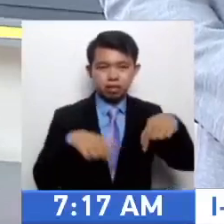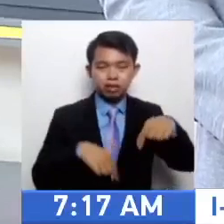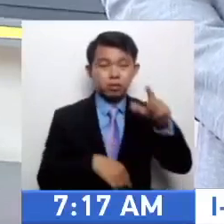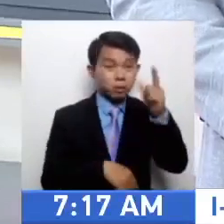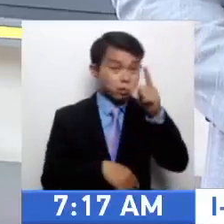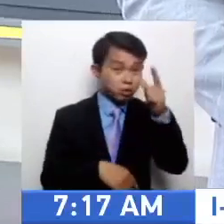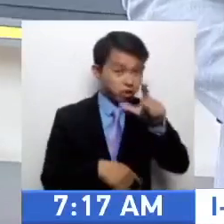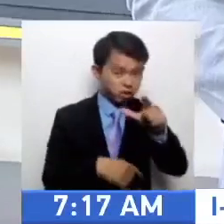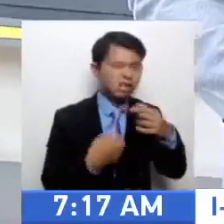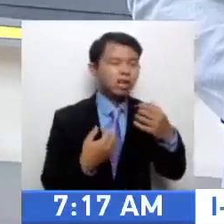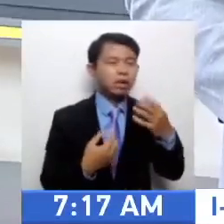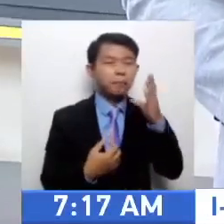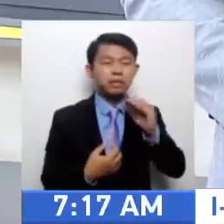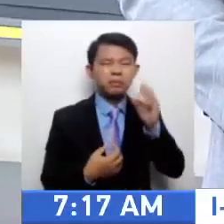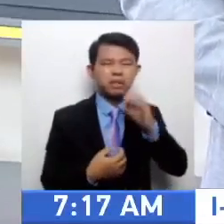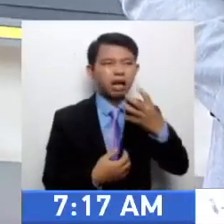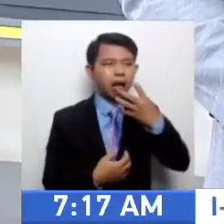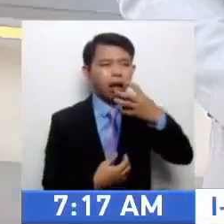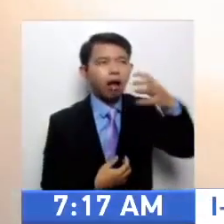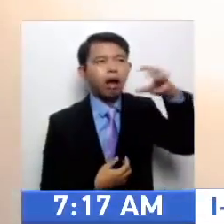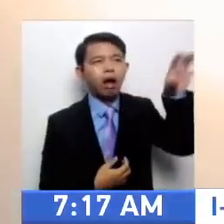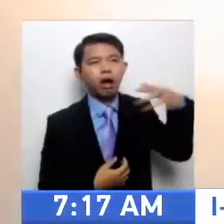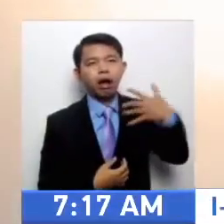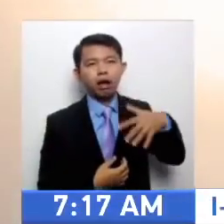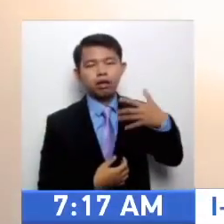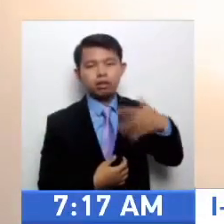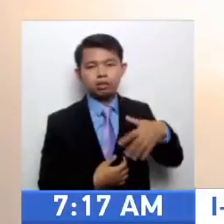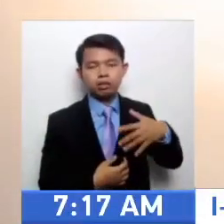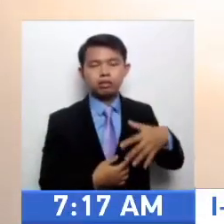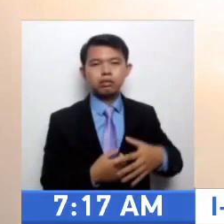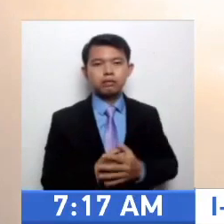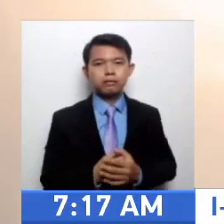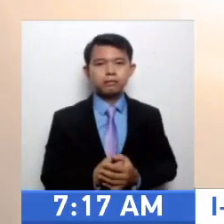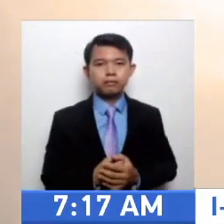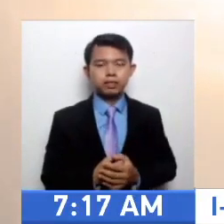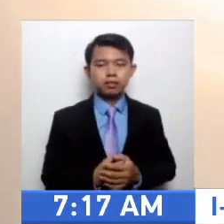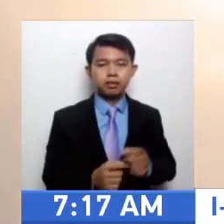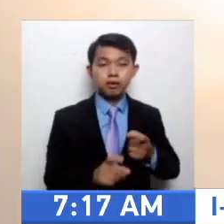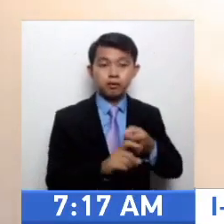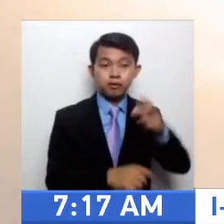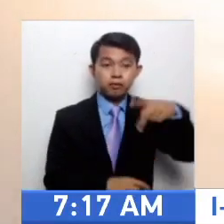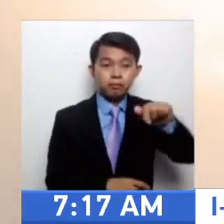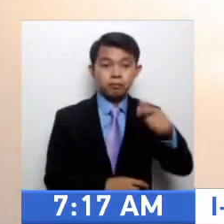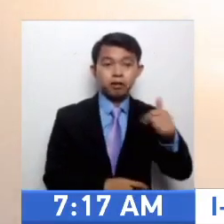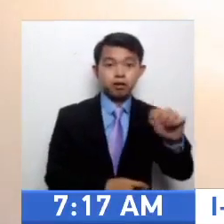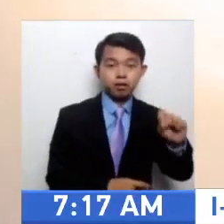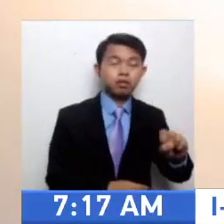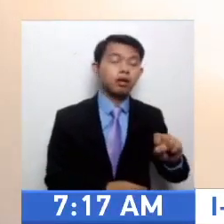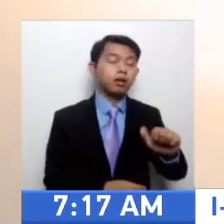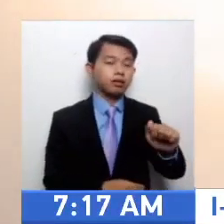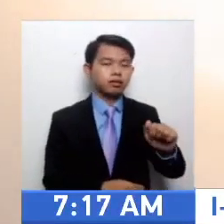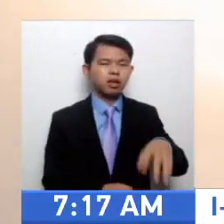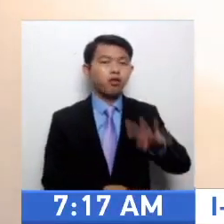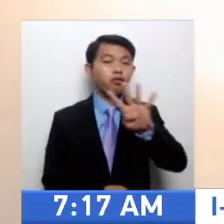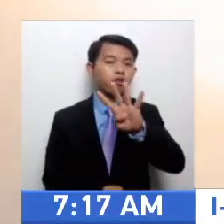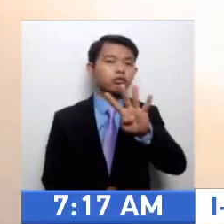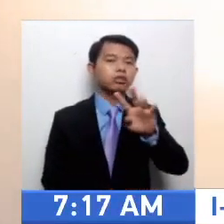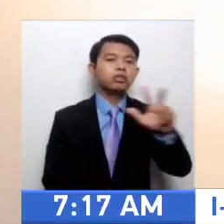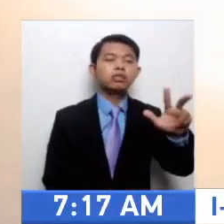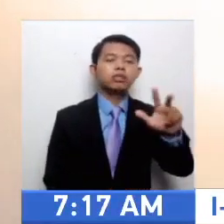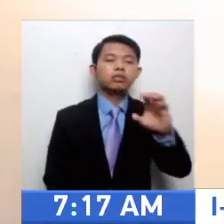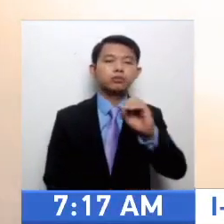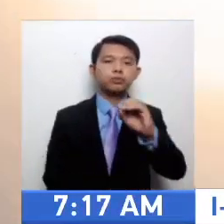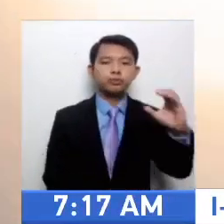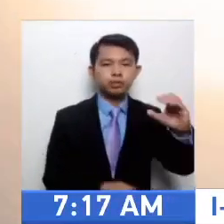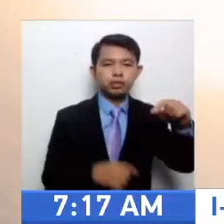matinding init at alinsangan. Ayon sa PAGASA, posibleng umakyat sa 43 degrees Celsius ang heat index ngayong araw sa Metro